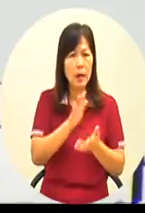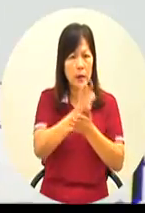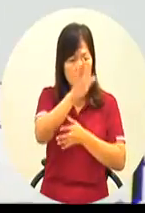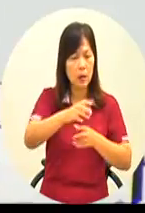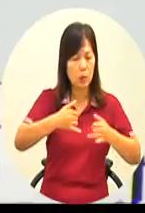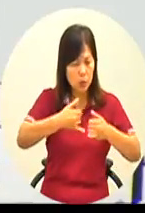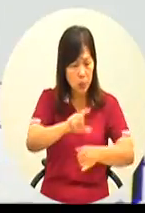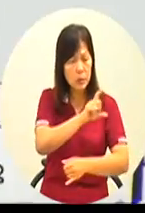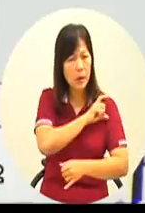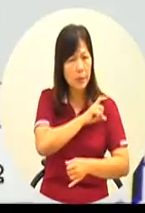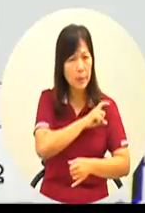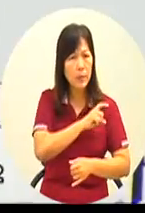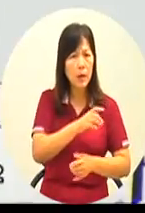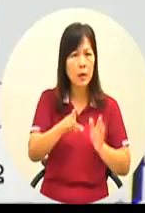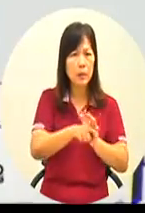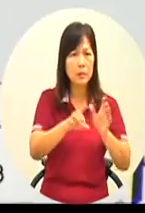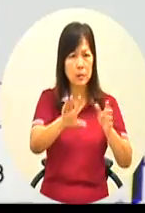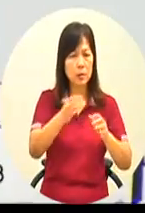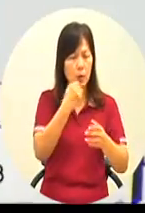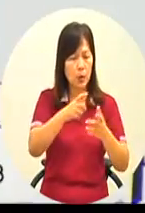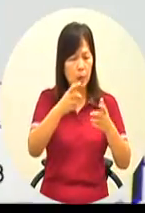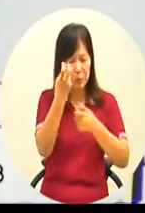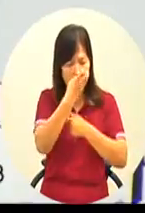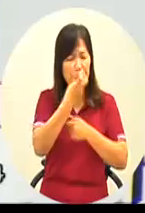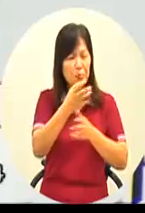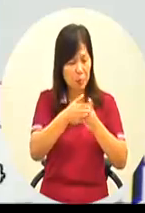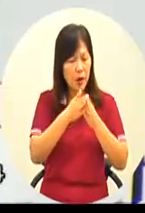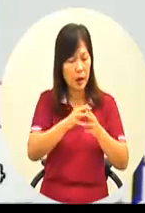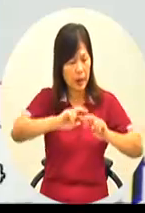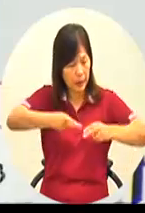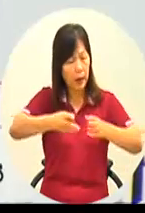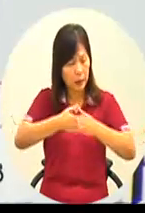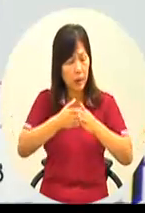命名的话，是不是可以做一个适当的检讨？请局长回答。